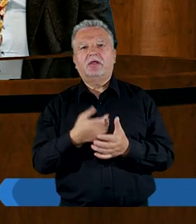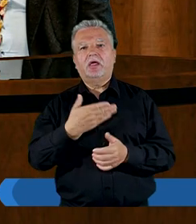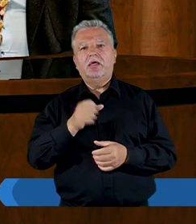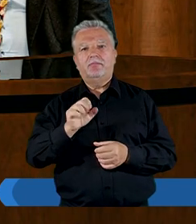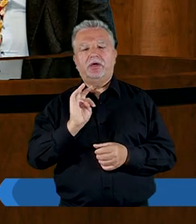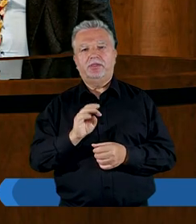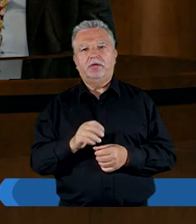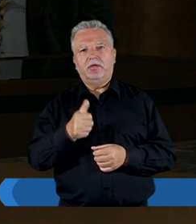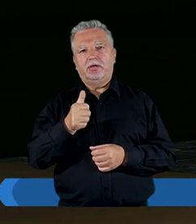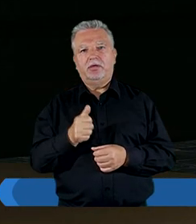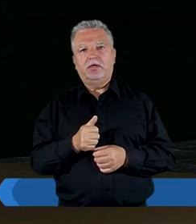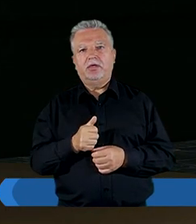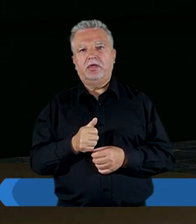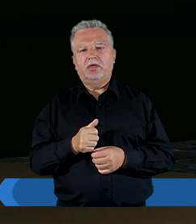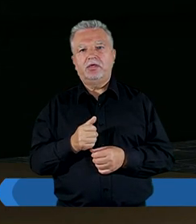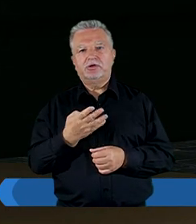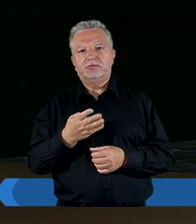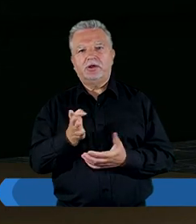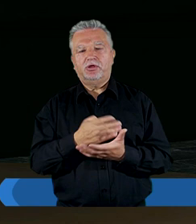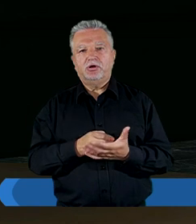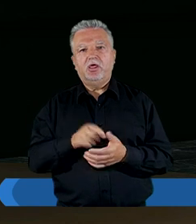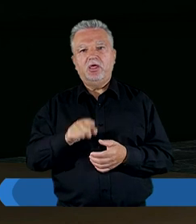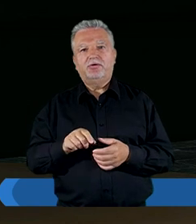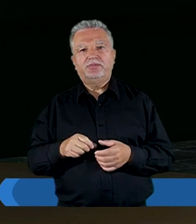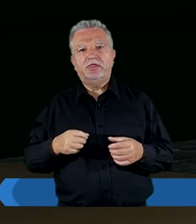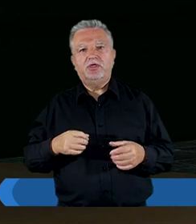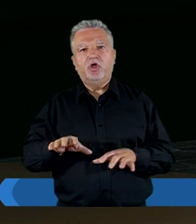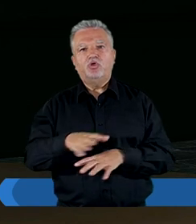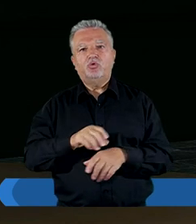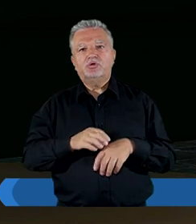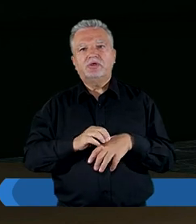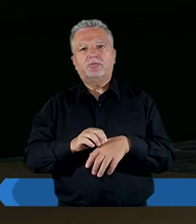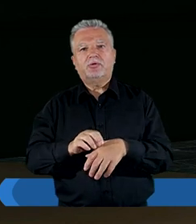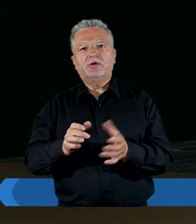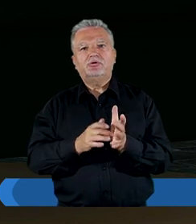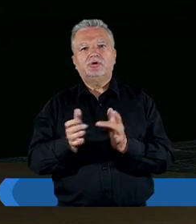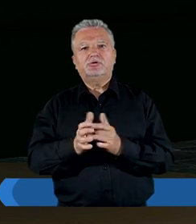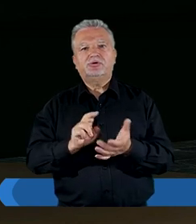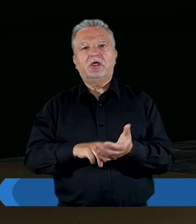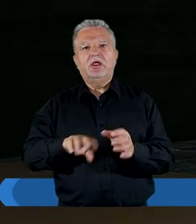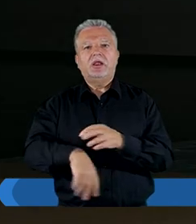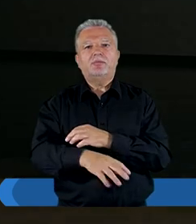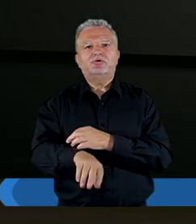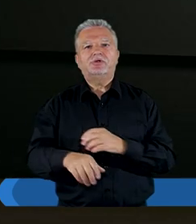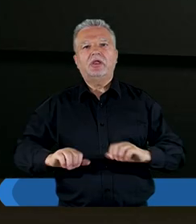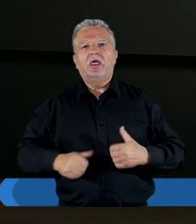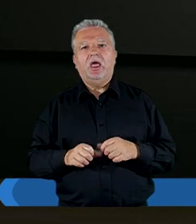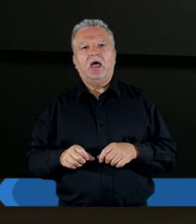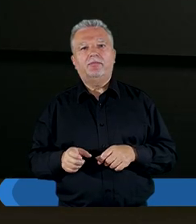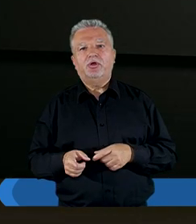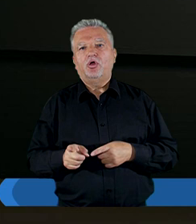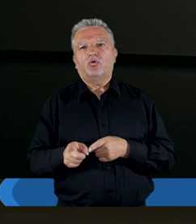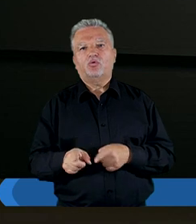rozdział i 1 werset. Wtedy Duch zaprowadził Jezusa na pustynię, aby go kusił diabeł. I ja